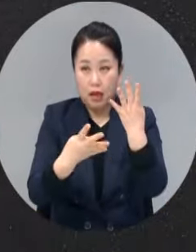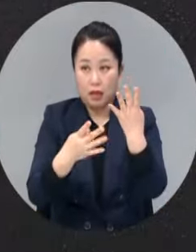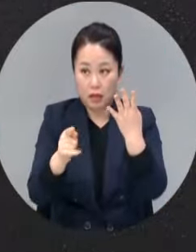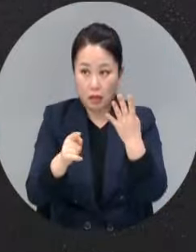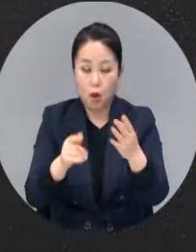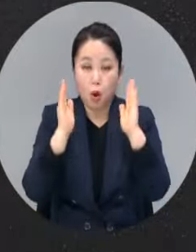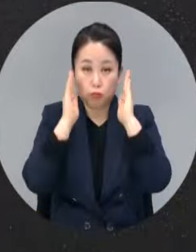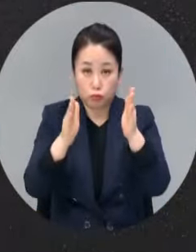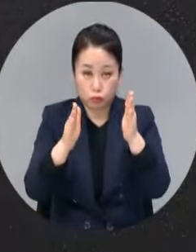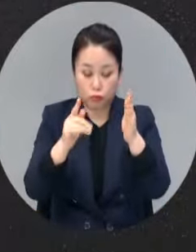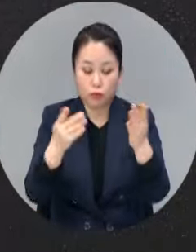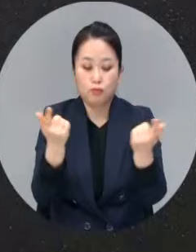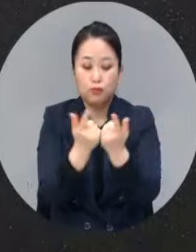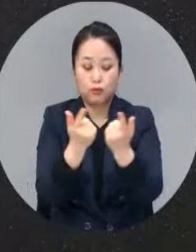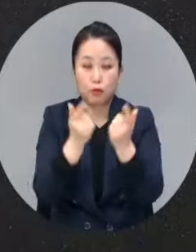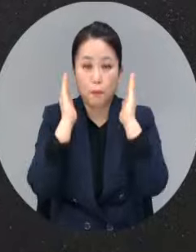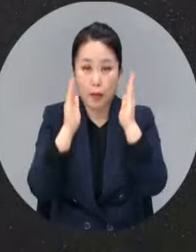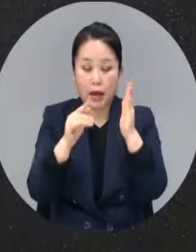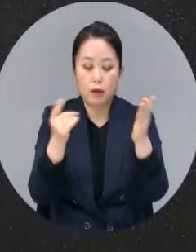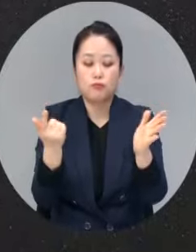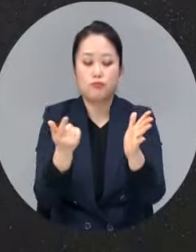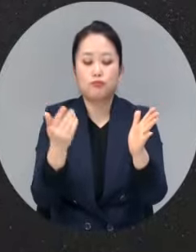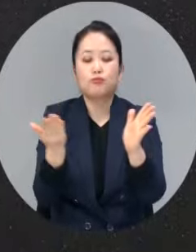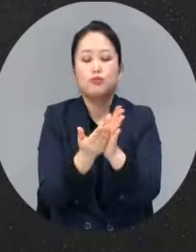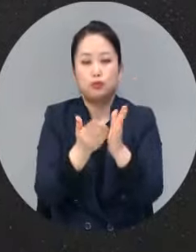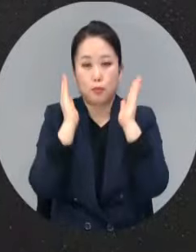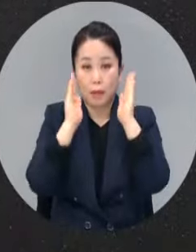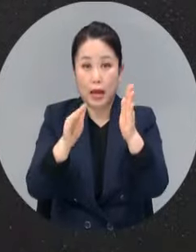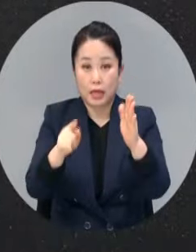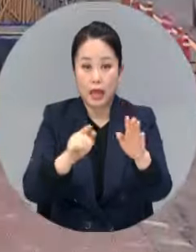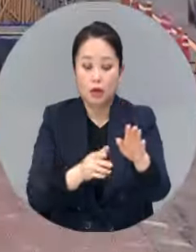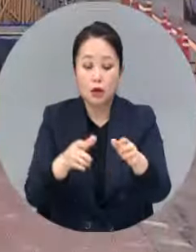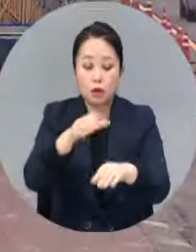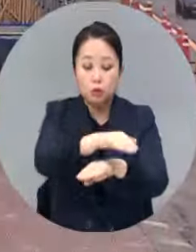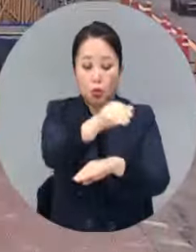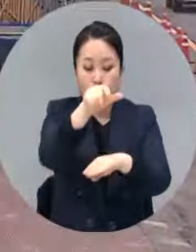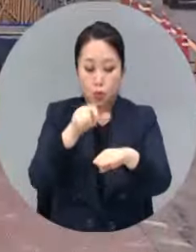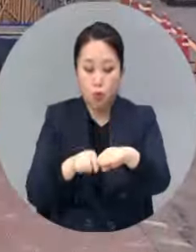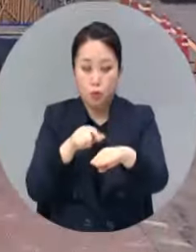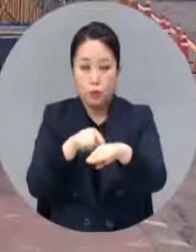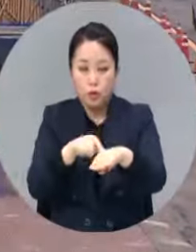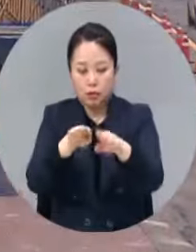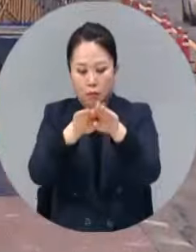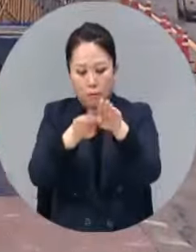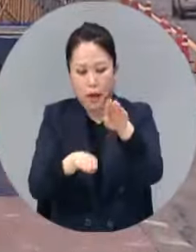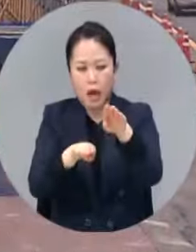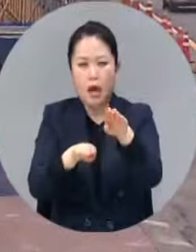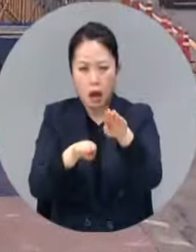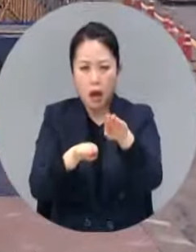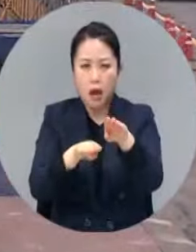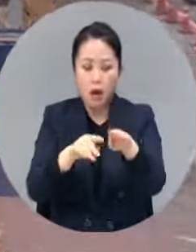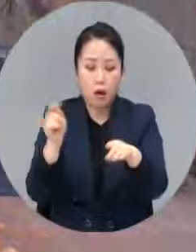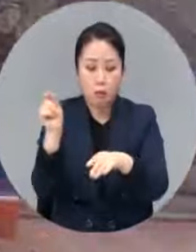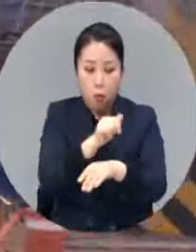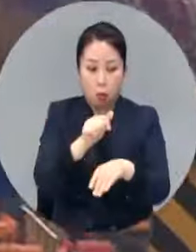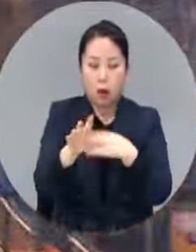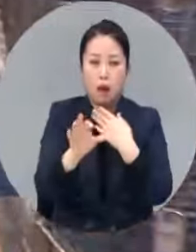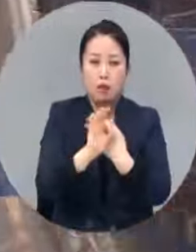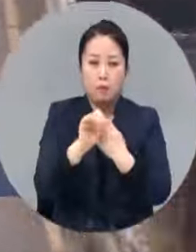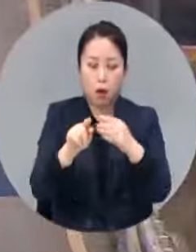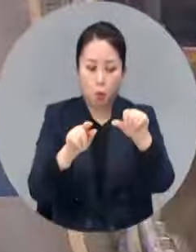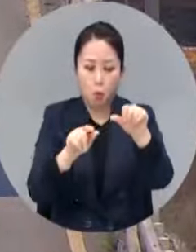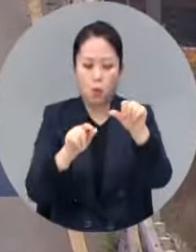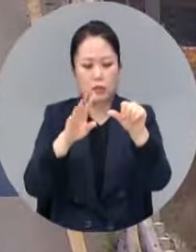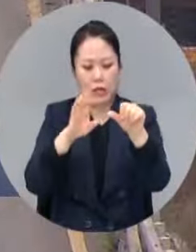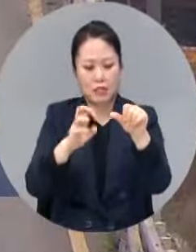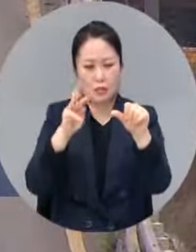부두방향 도로 위에서 5cm 높낮이 차가 발생했습니다. 속도가 빠르게 되면 5cm 높이라 하더라도 차에 충격이